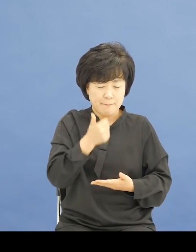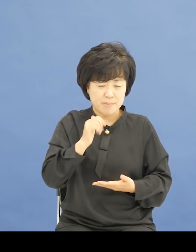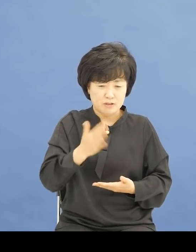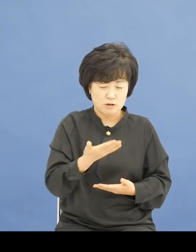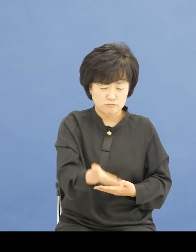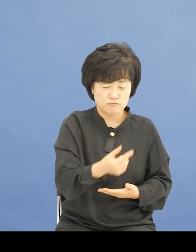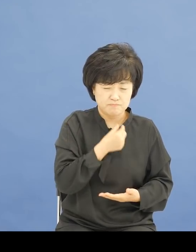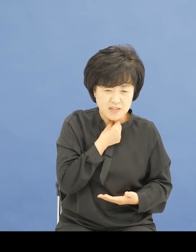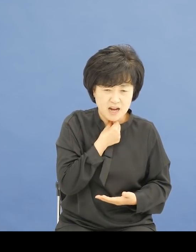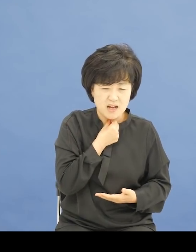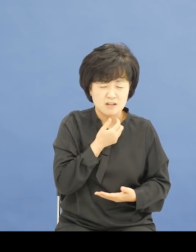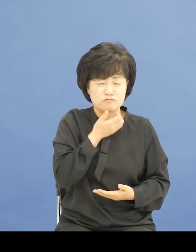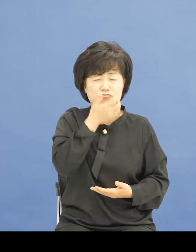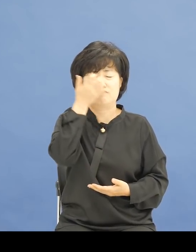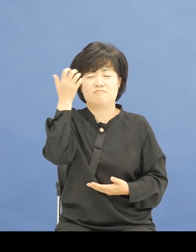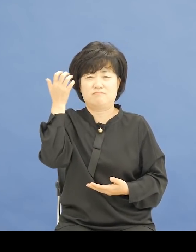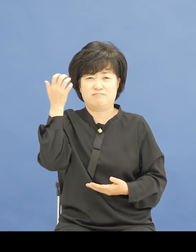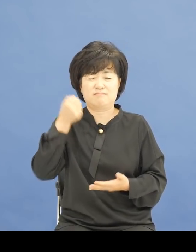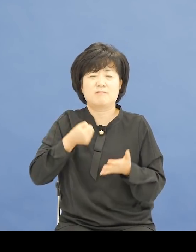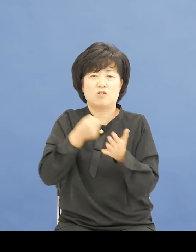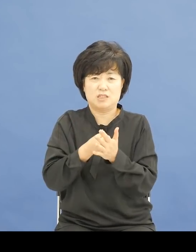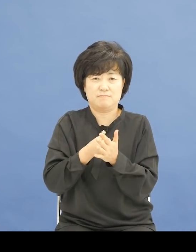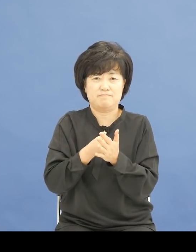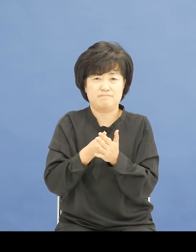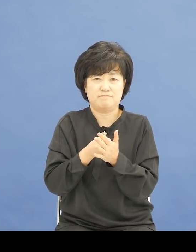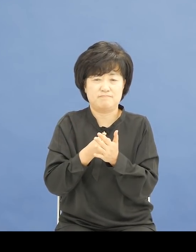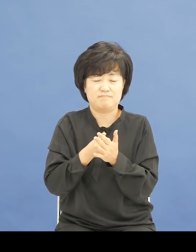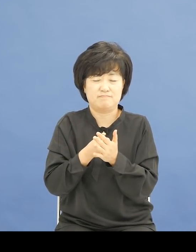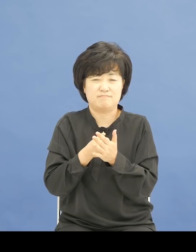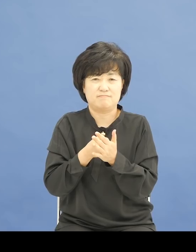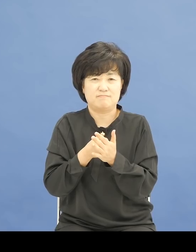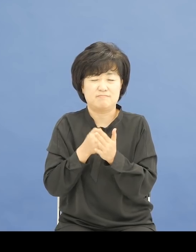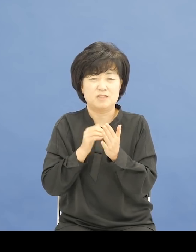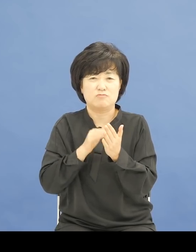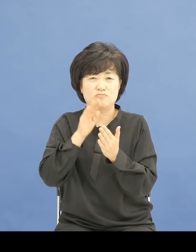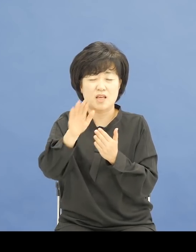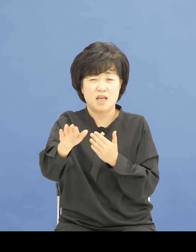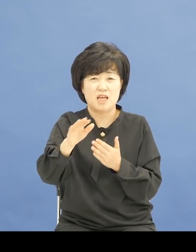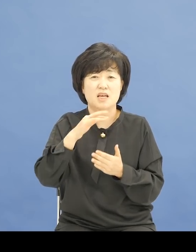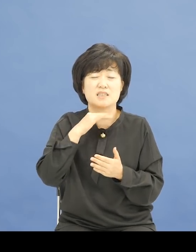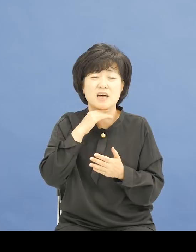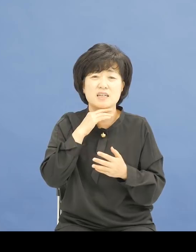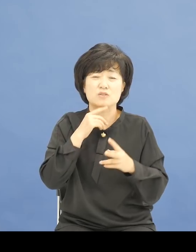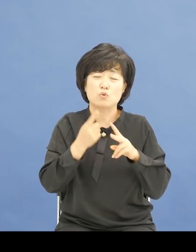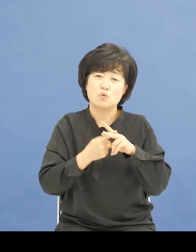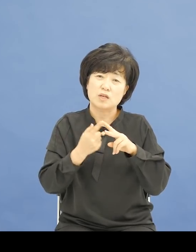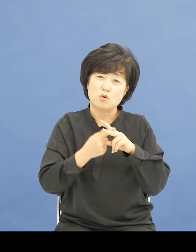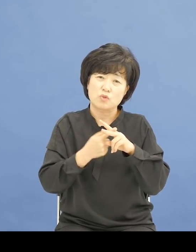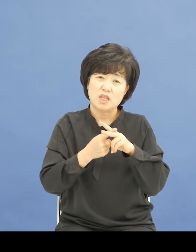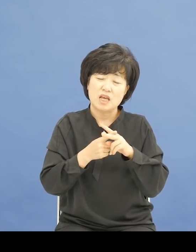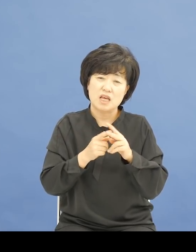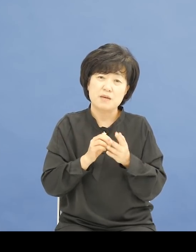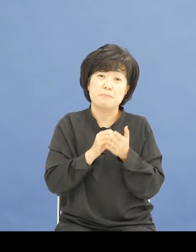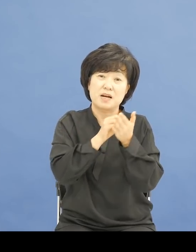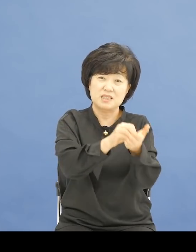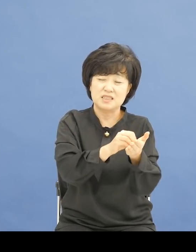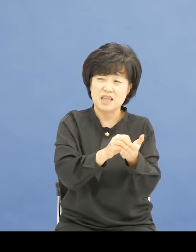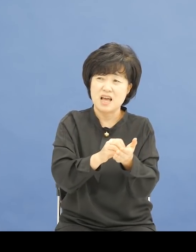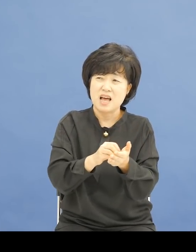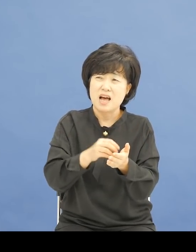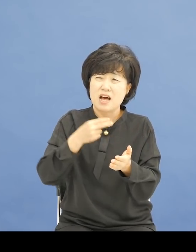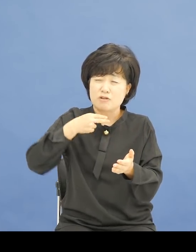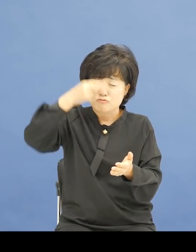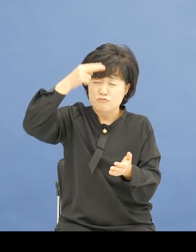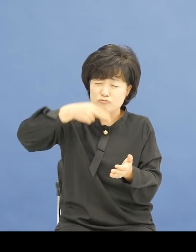사랑받는 아버지 되어줘야지. 그런 꿈이 생겼어요. 네. 그러고 10대 이제 초등학교를 들어갔는데 네.